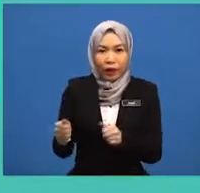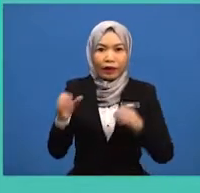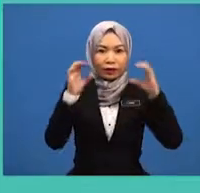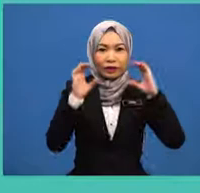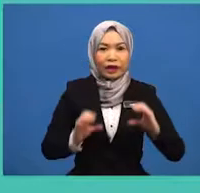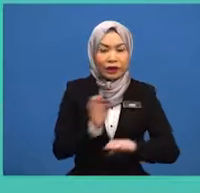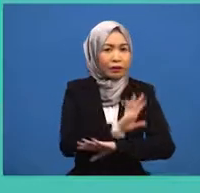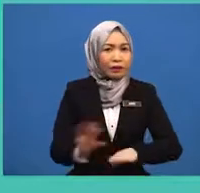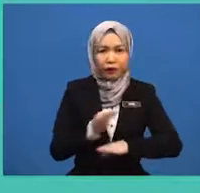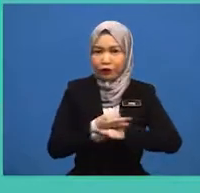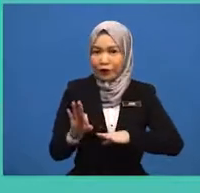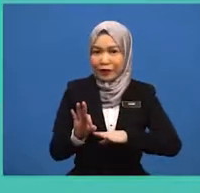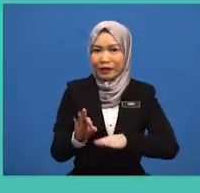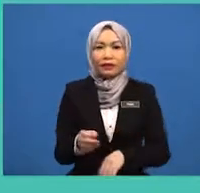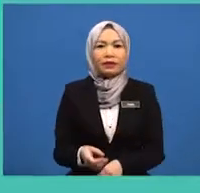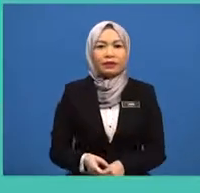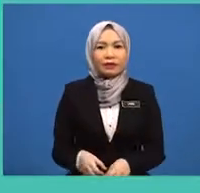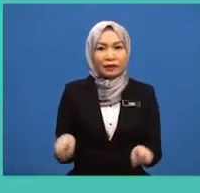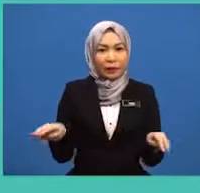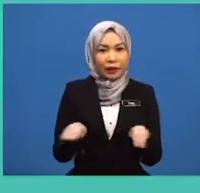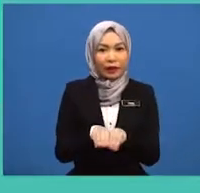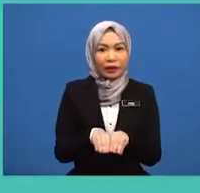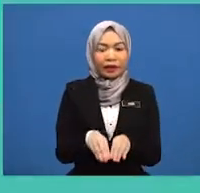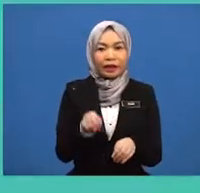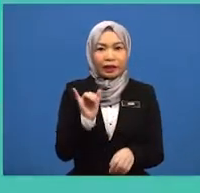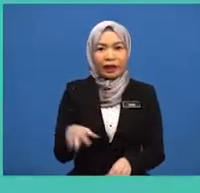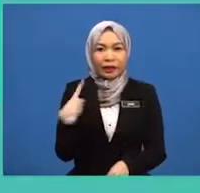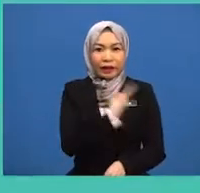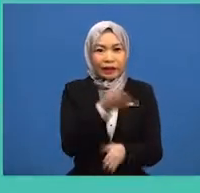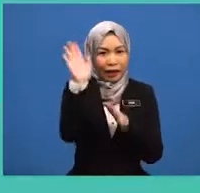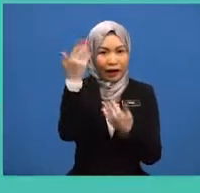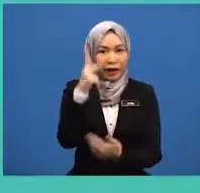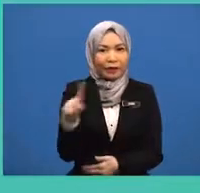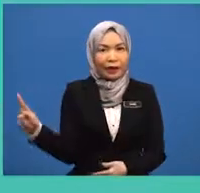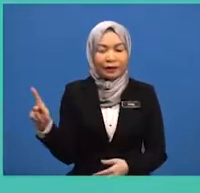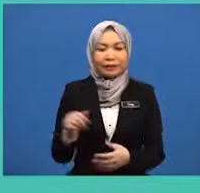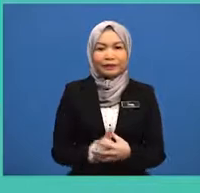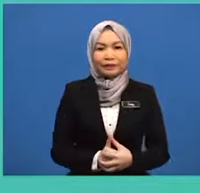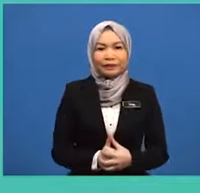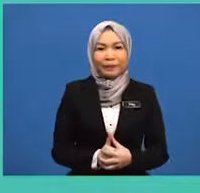berfungsi seperti yang diharapkan atau mengeluarkan output yang salah.